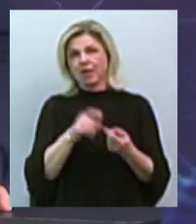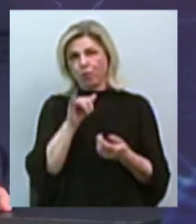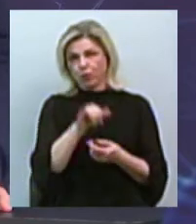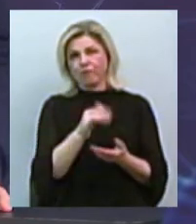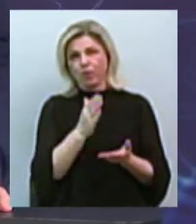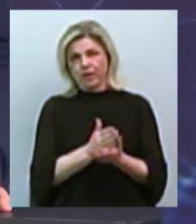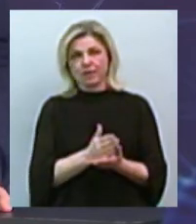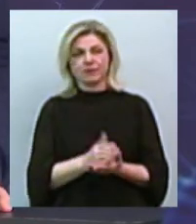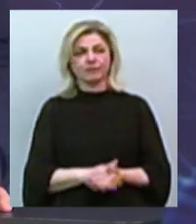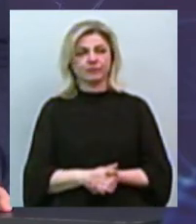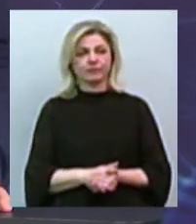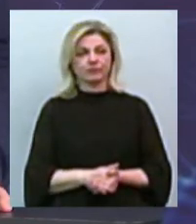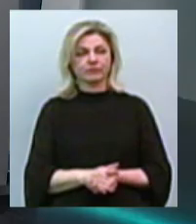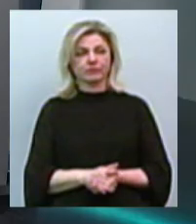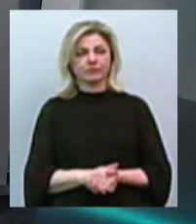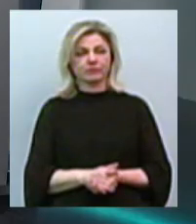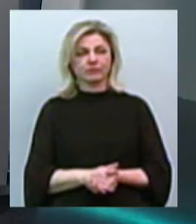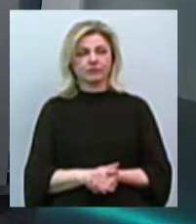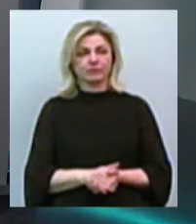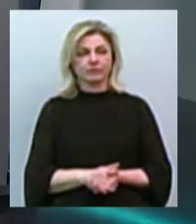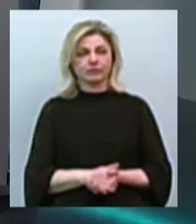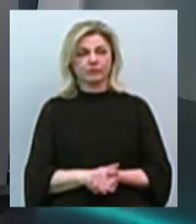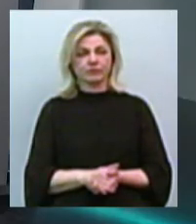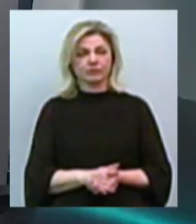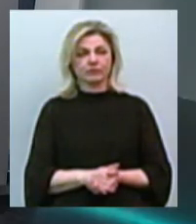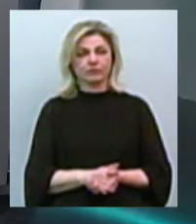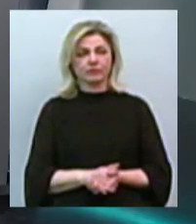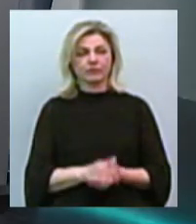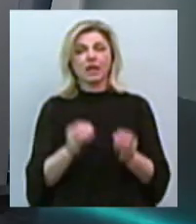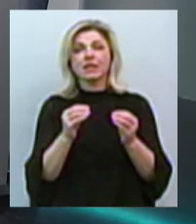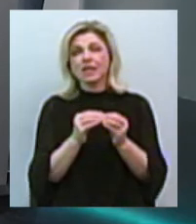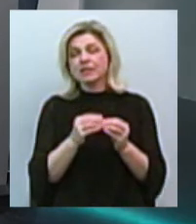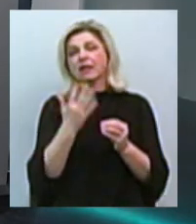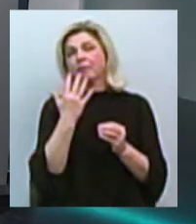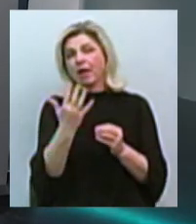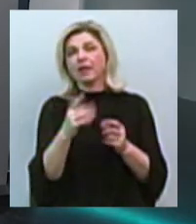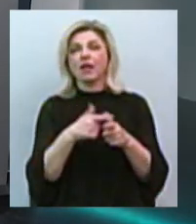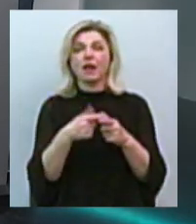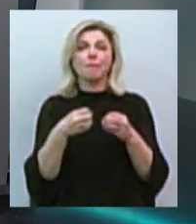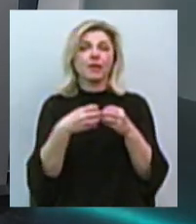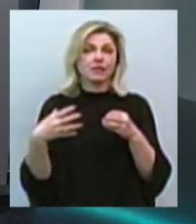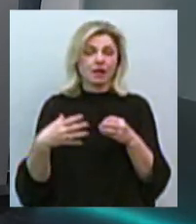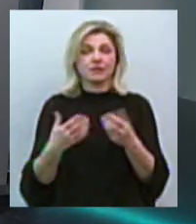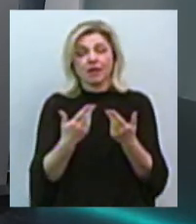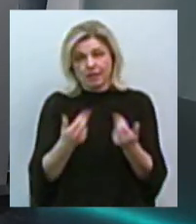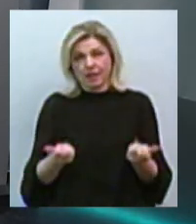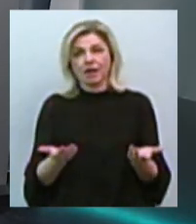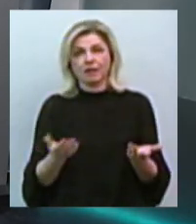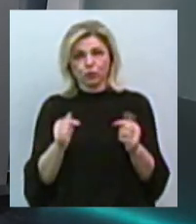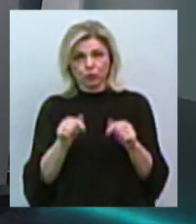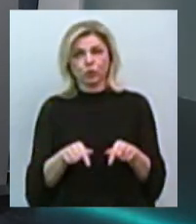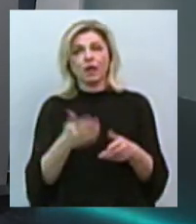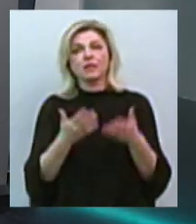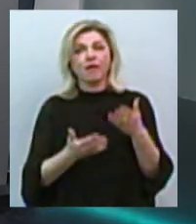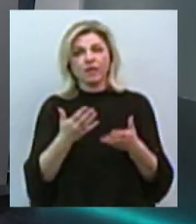раз подходит к активной форме его вирус. Поэтому 10 будет, или 5, или будет 15, просто да, тут,